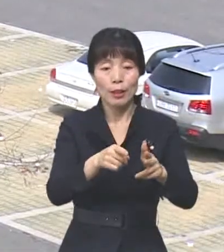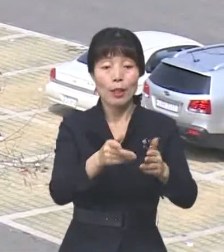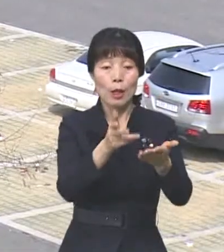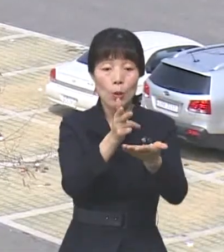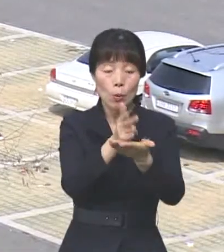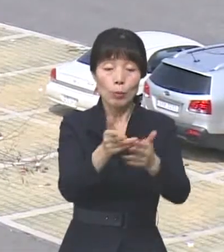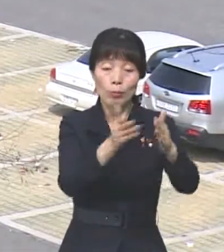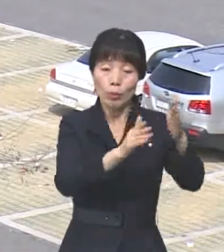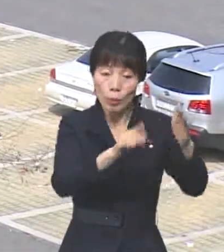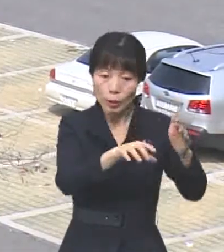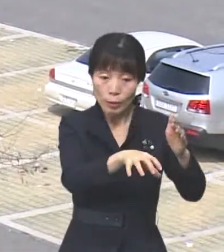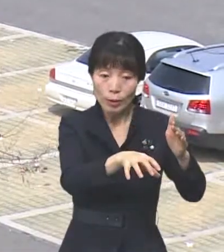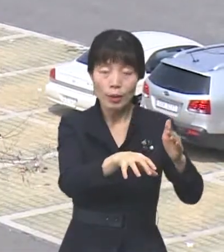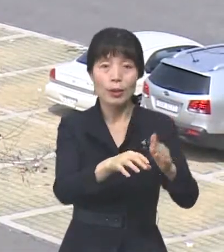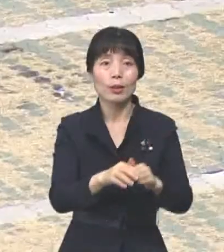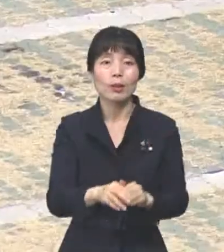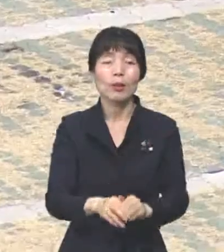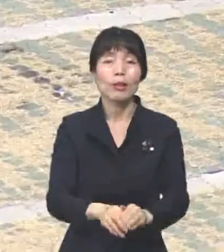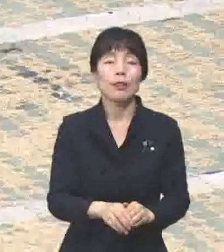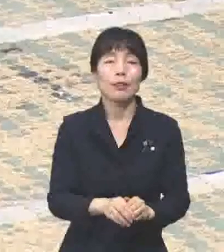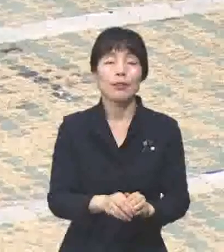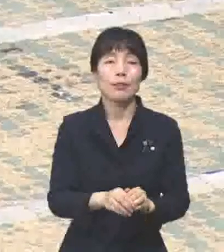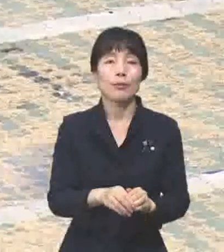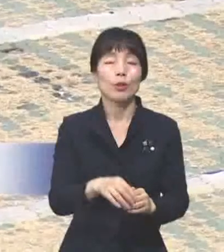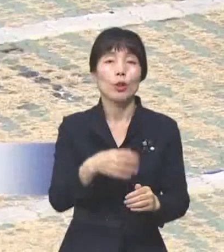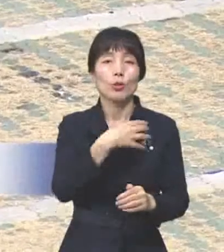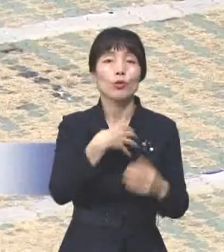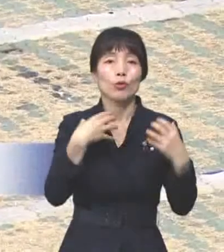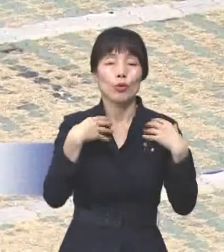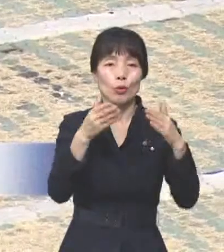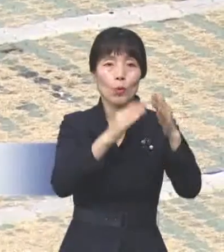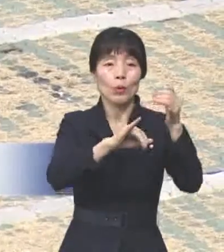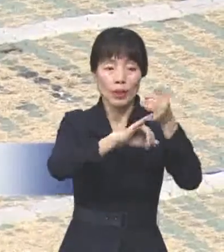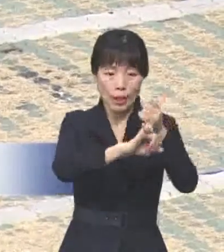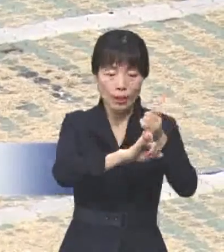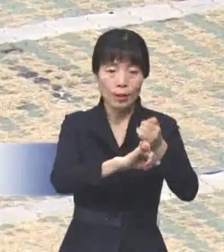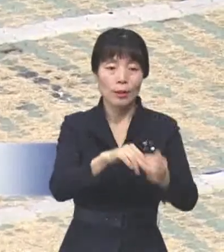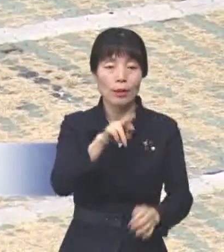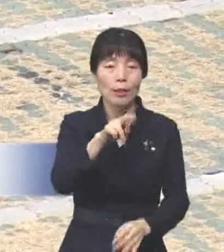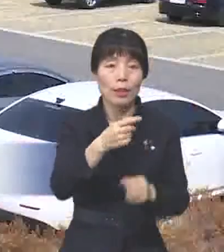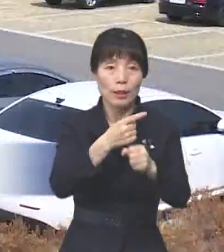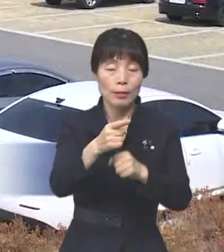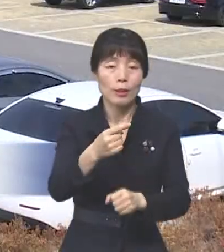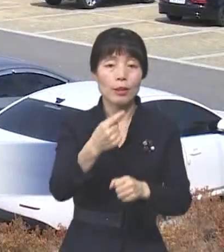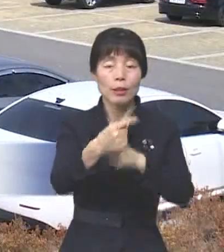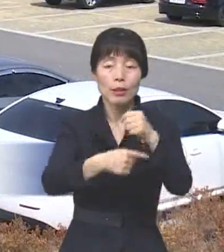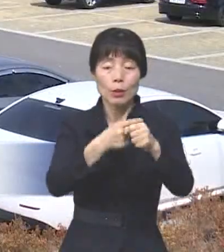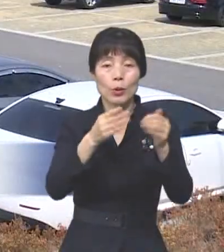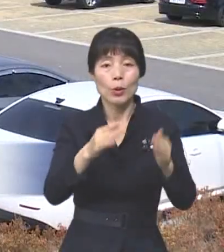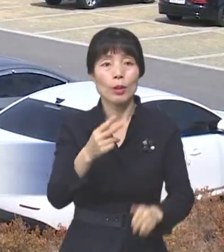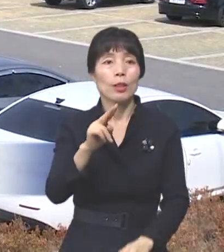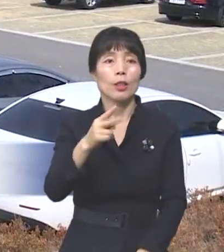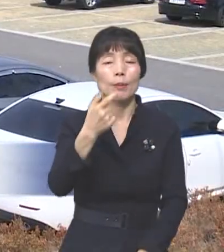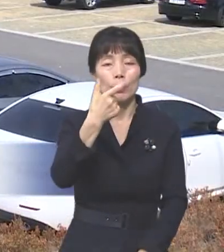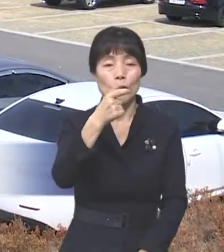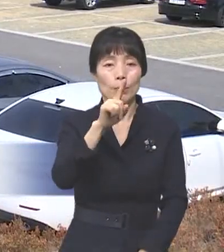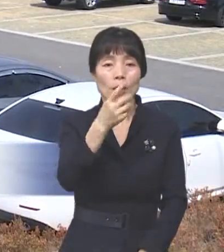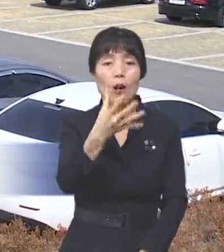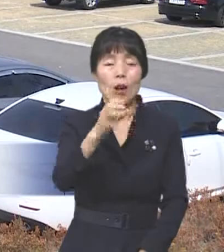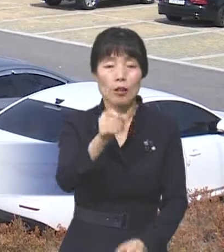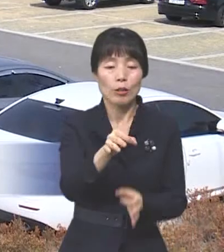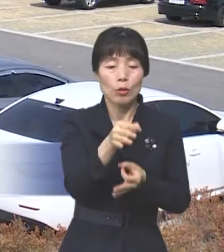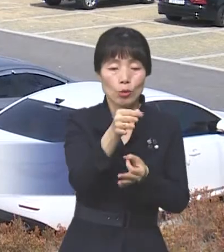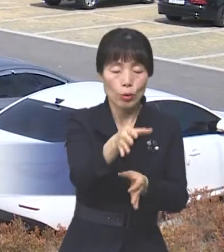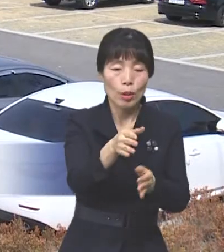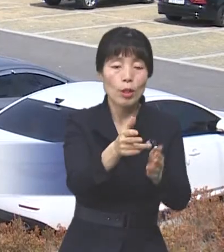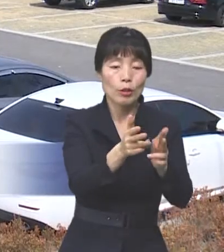민선 7기 유천호 군수의 대표 공약입니다. 강화군은 내년 한 해만 예산 266억 원을 투입하고